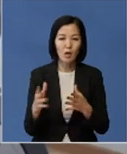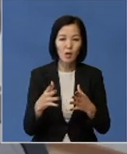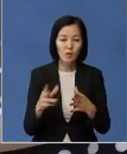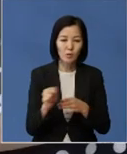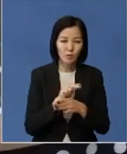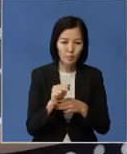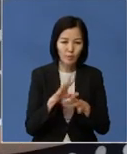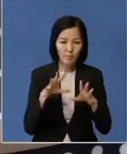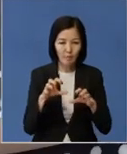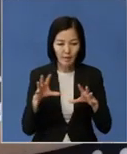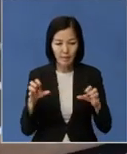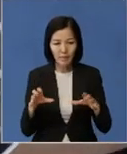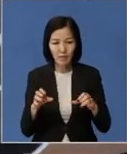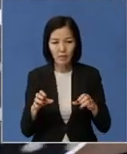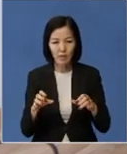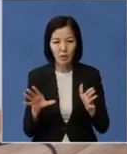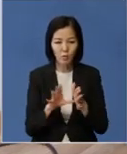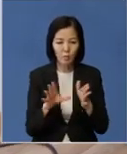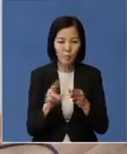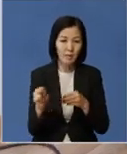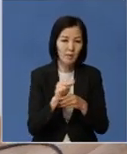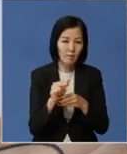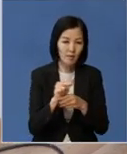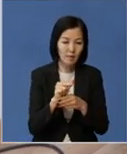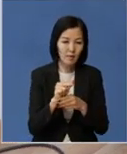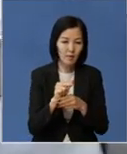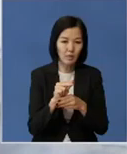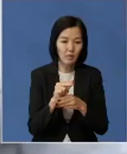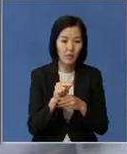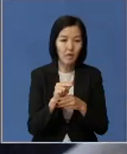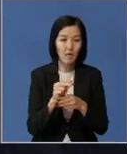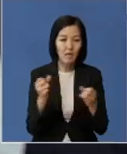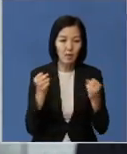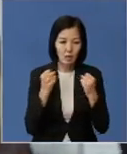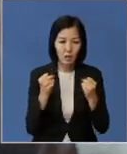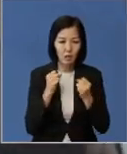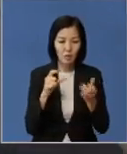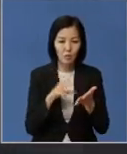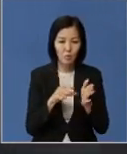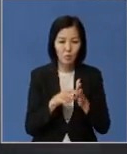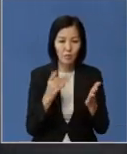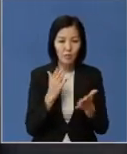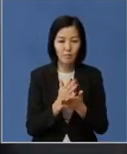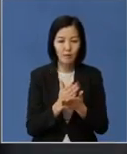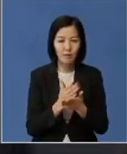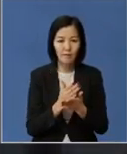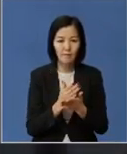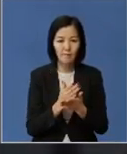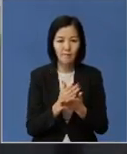сылап ұқалау және физио кабинеті мен емдік дене шынықтыру бөлмелері бар. Жақсы қарайды, күтіміз жақсы,